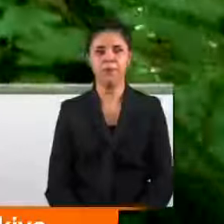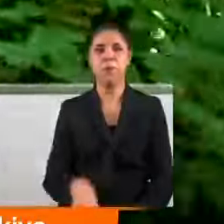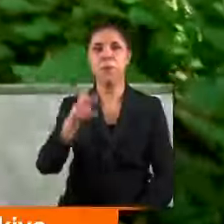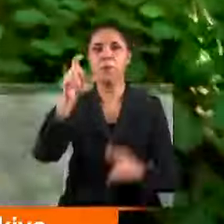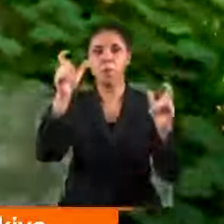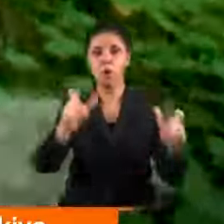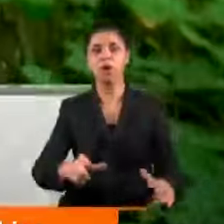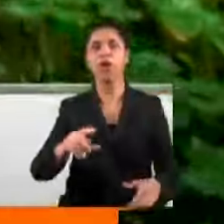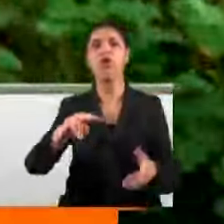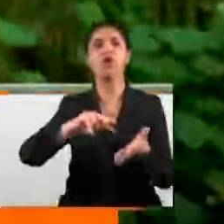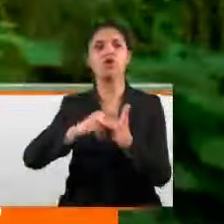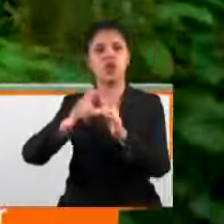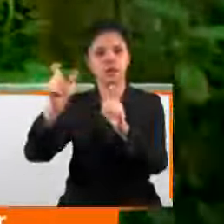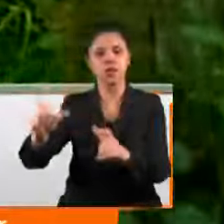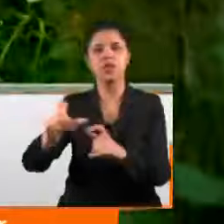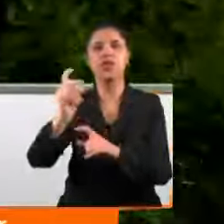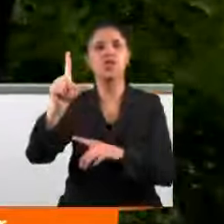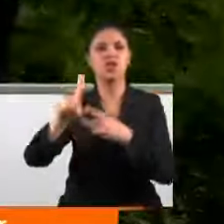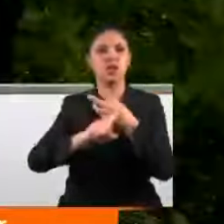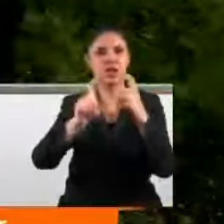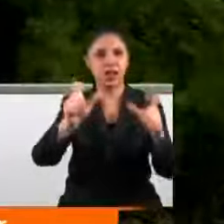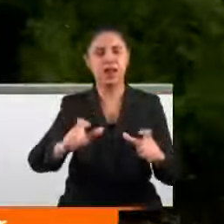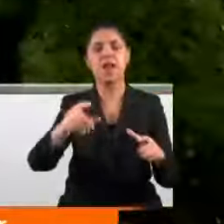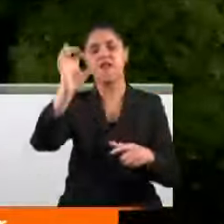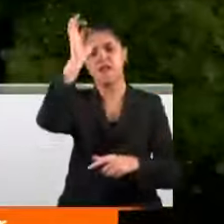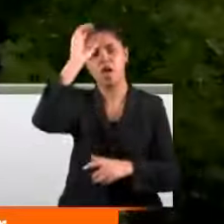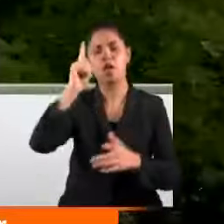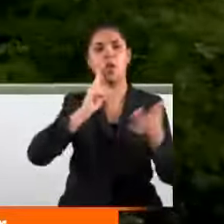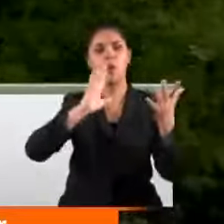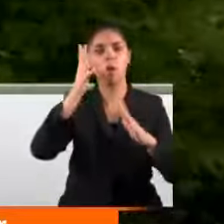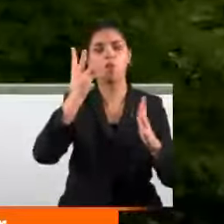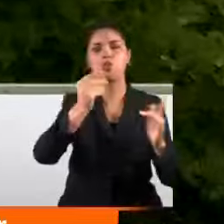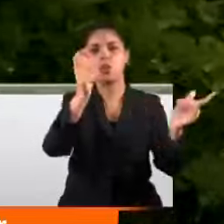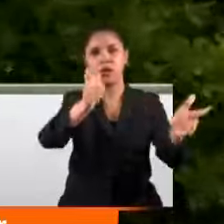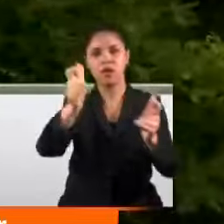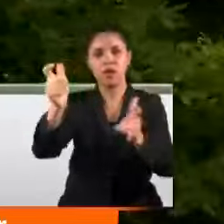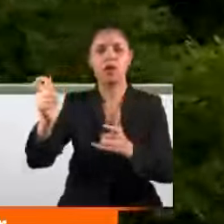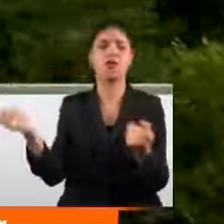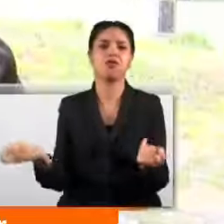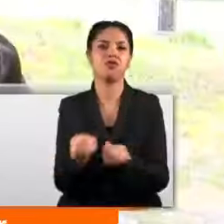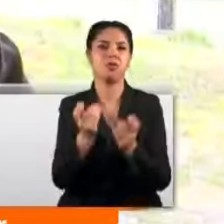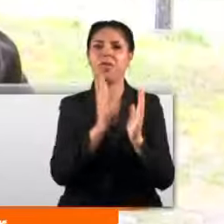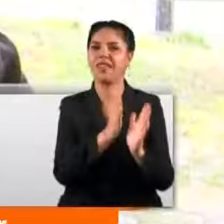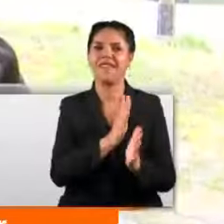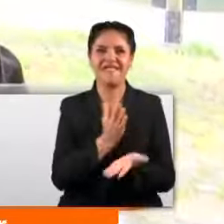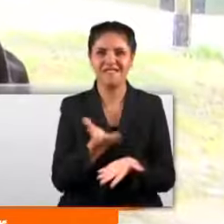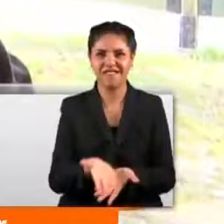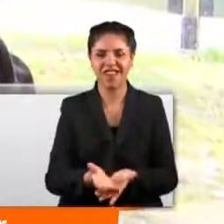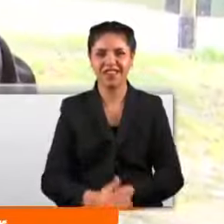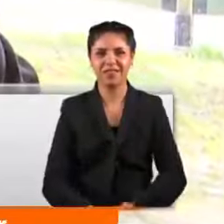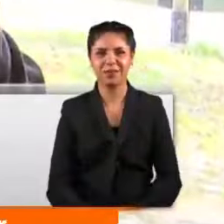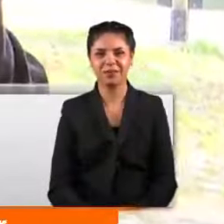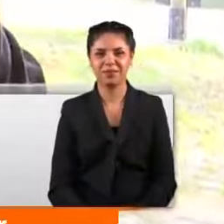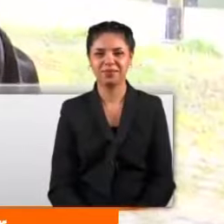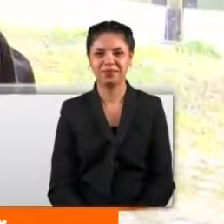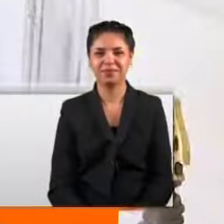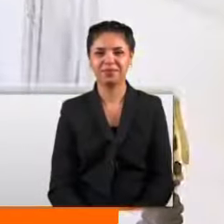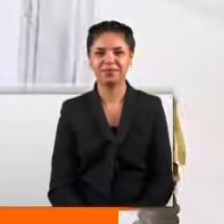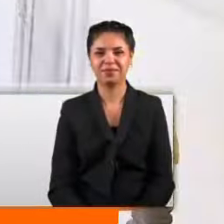Polonezköy'den Çatalca'ya, Şile'den Fatih Ormanları'na kadar birçok noktada çalışmalar devam ediyor. İnsan görmekten mutlu oluyor